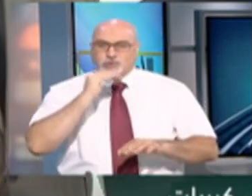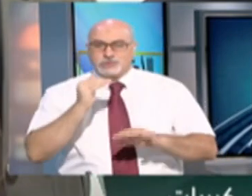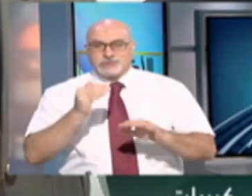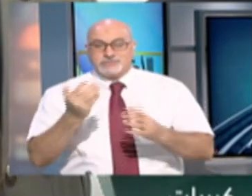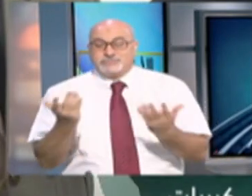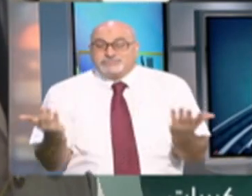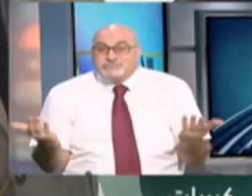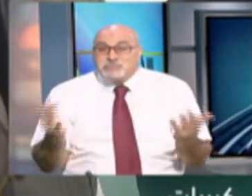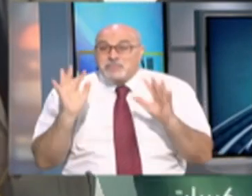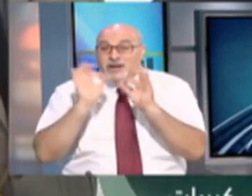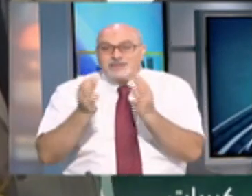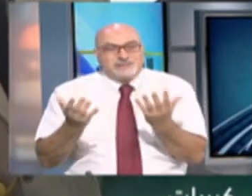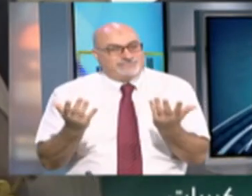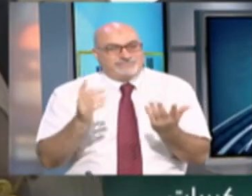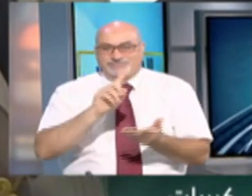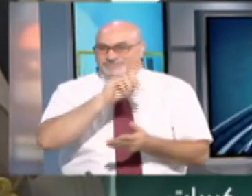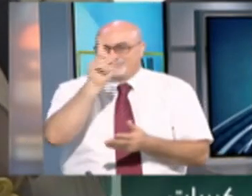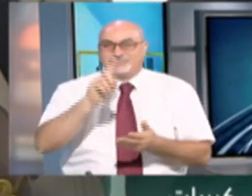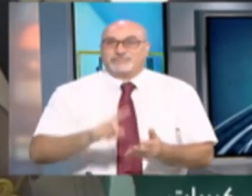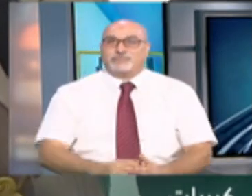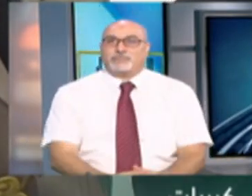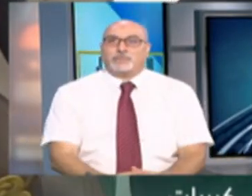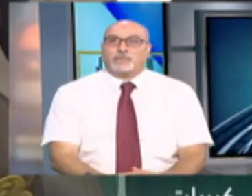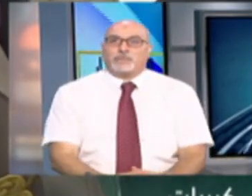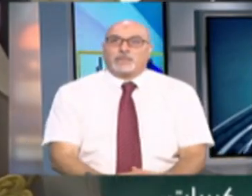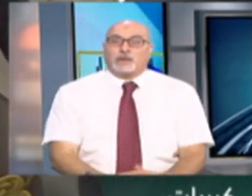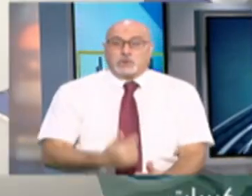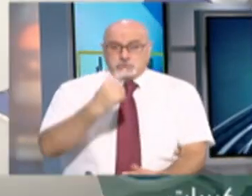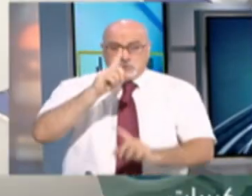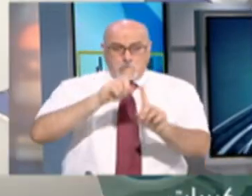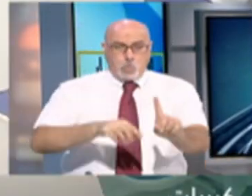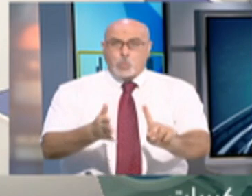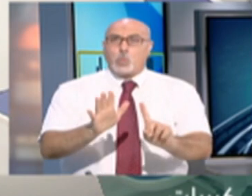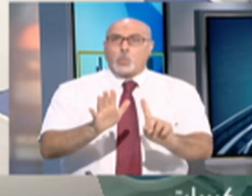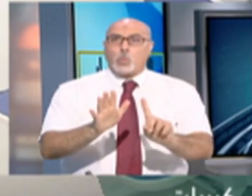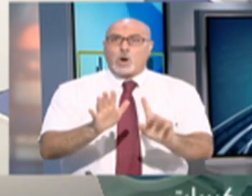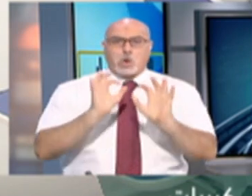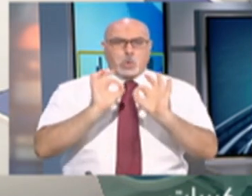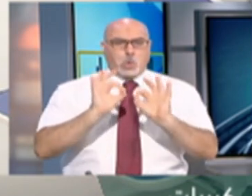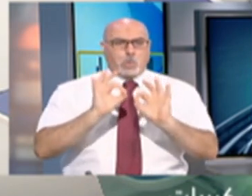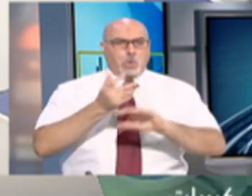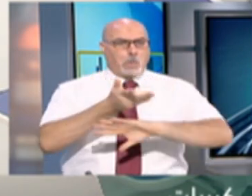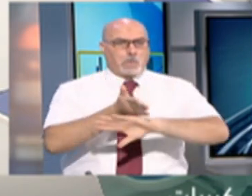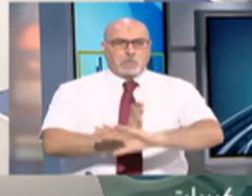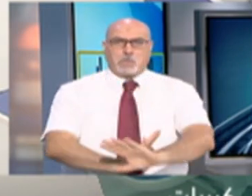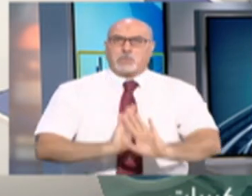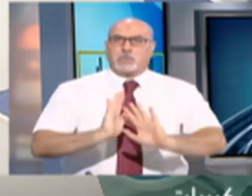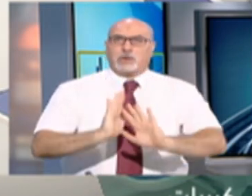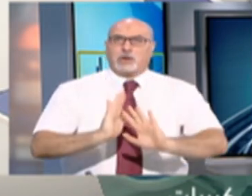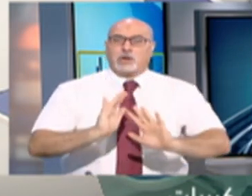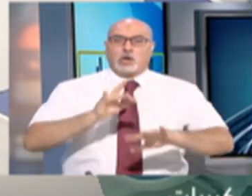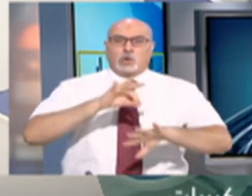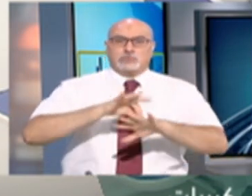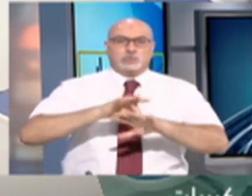matin de bonne heure, l'académie, tout le monde est là. Normalement, dans un mois, Inch'Allah, ou plus tard, donc il sera opérationnel. Il faut avoir des hôpitaux spécialisés.